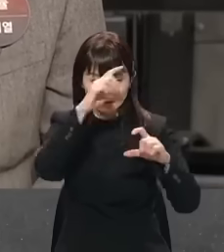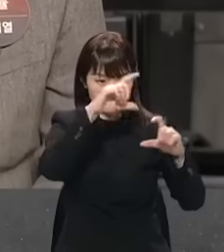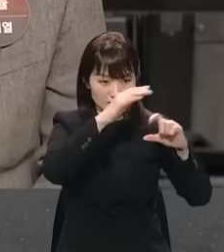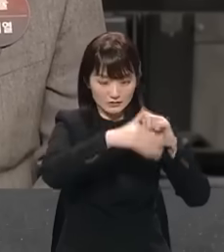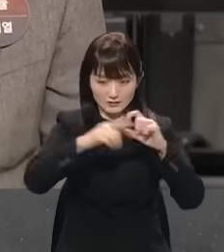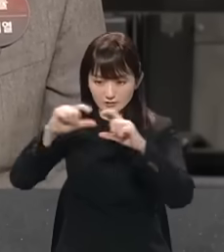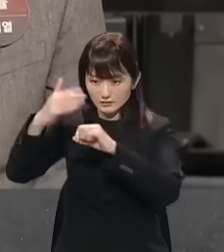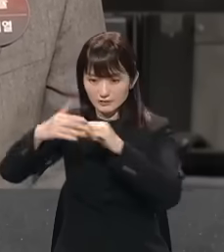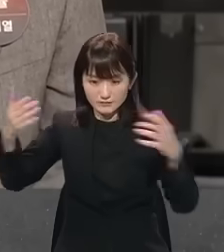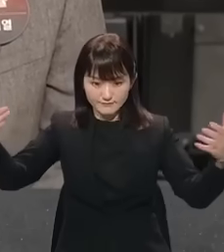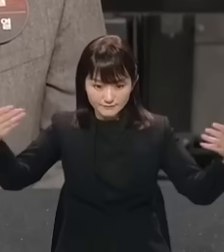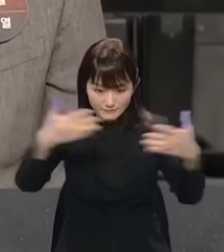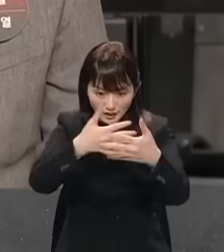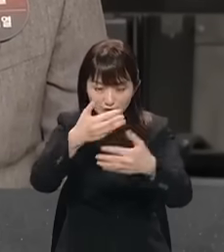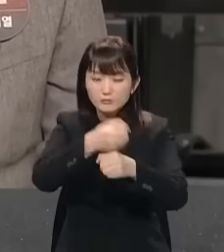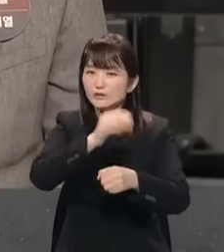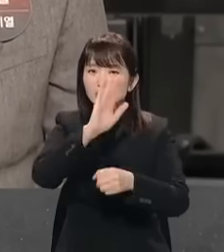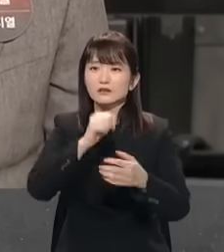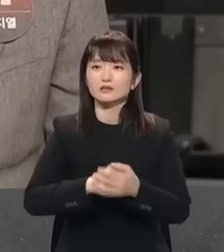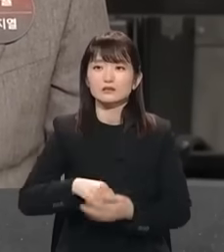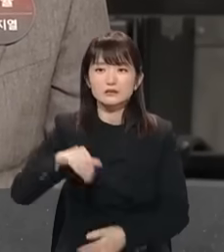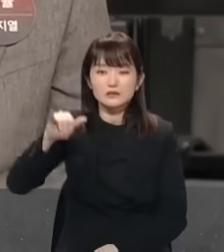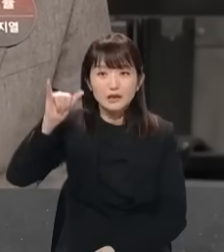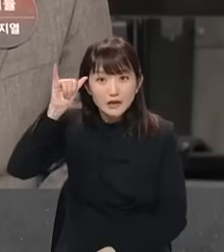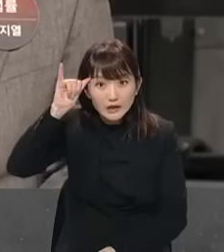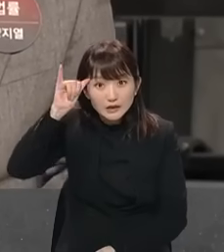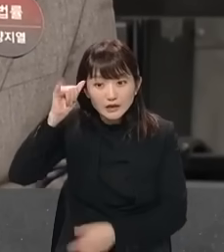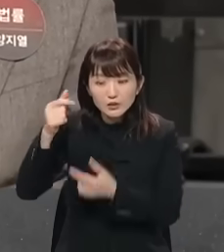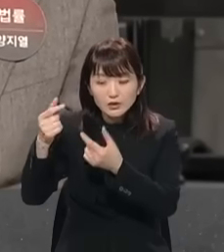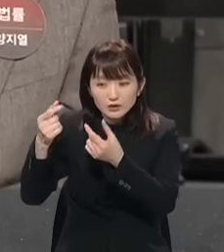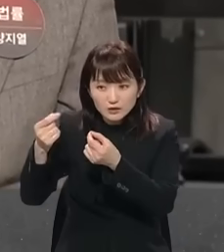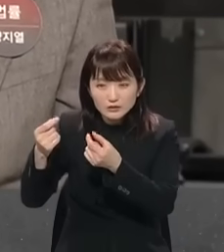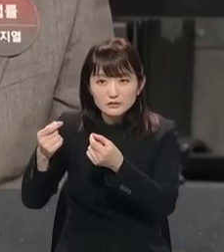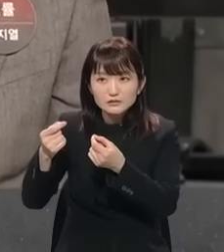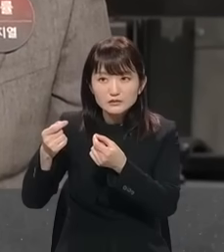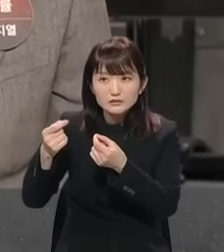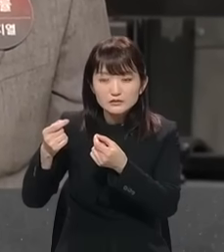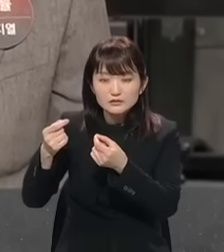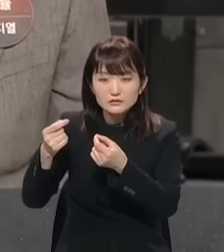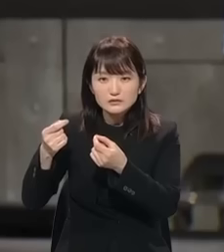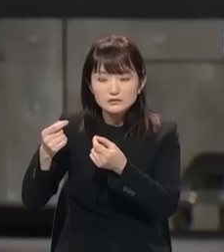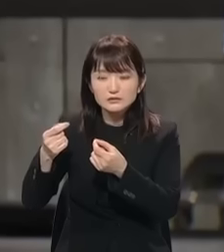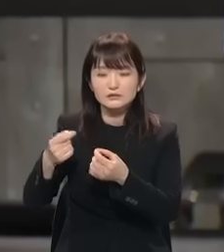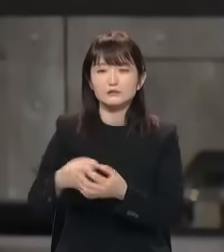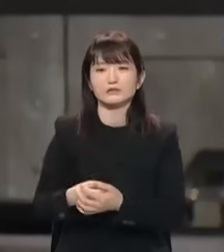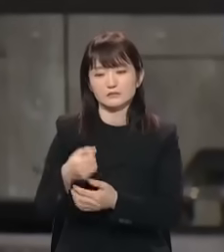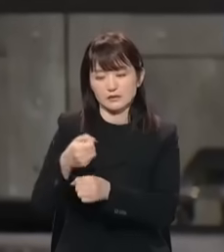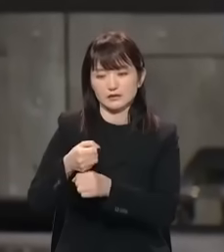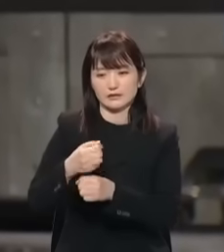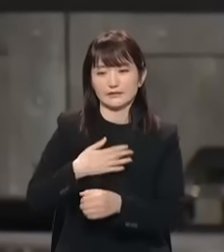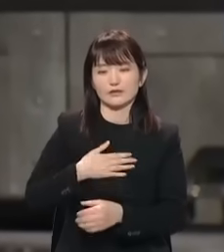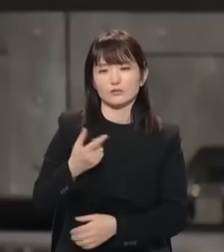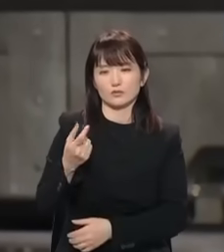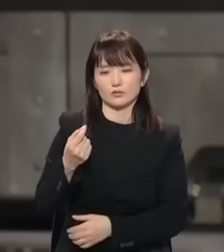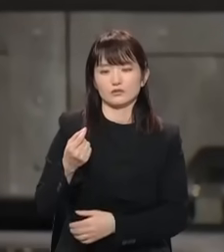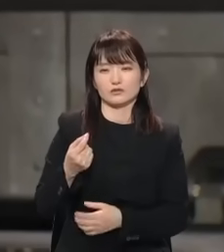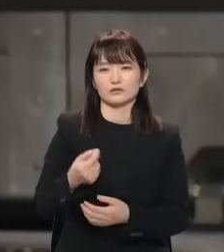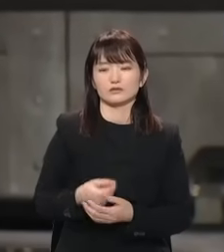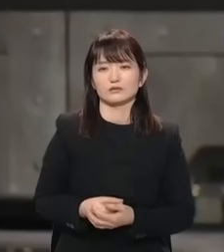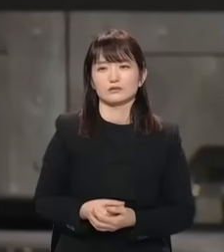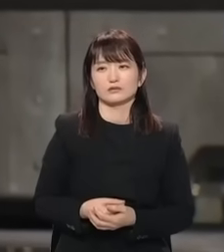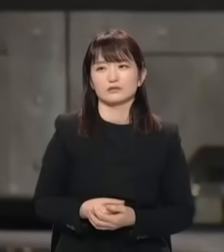AI 완전 진짜 내 몸이야 내 몸 아 그걸 보신 분들도 있겠지만 그 이런 식의 어떤 음란 사진이